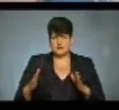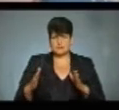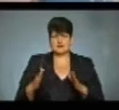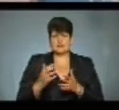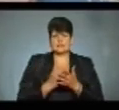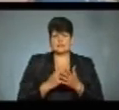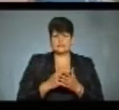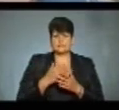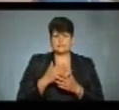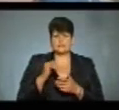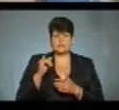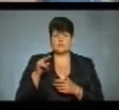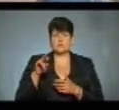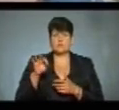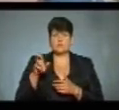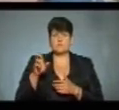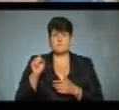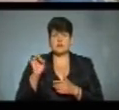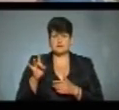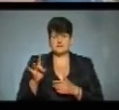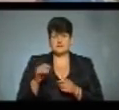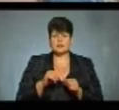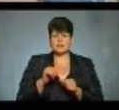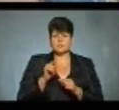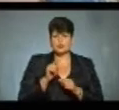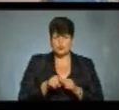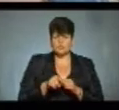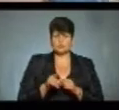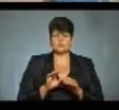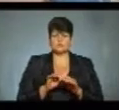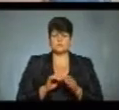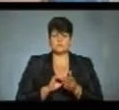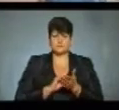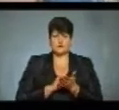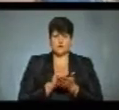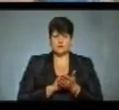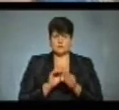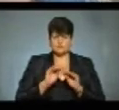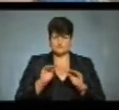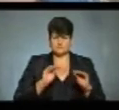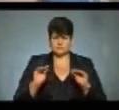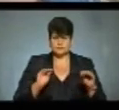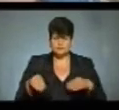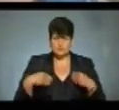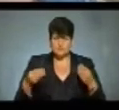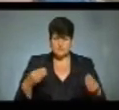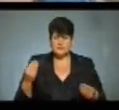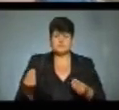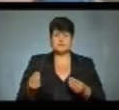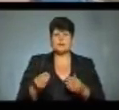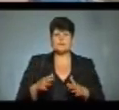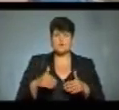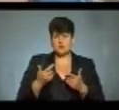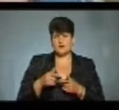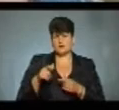народні депутати Ігора Побера. Крім того, що розповсюджували друковану агітаційну продукцію, пропонували